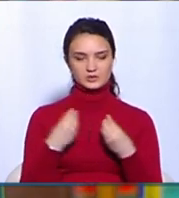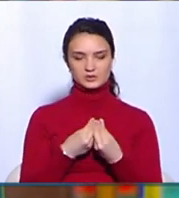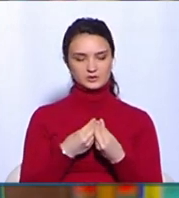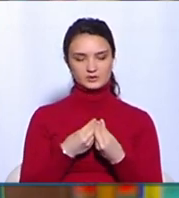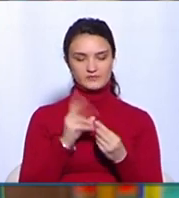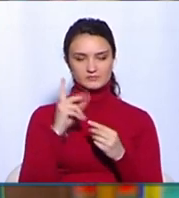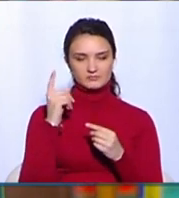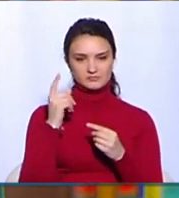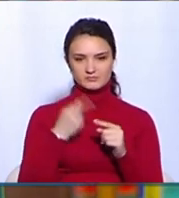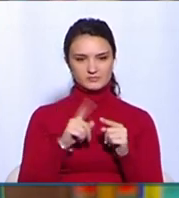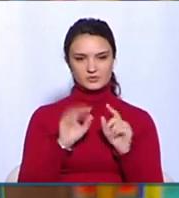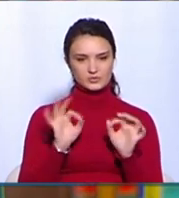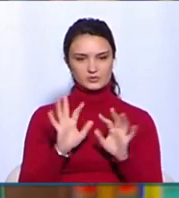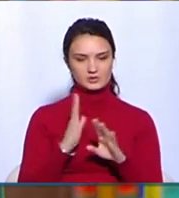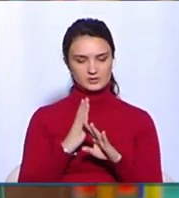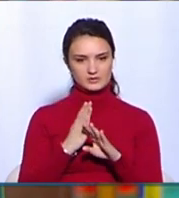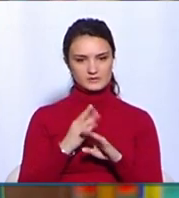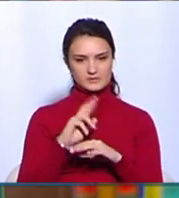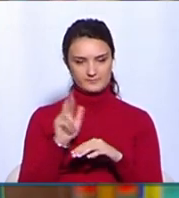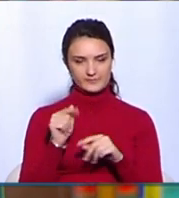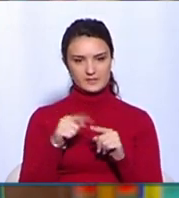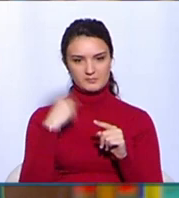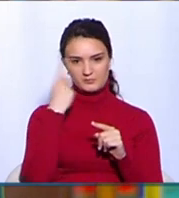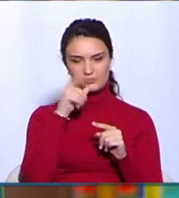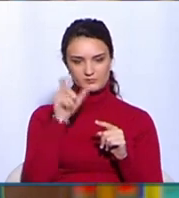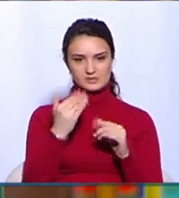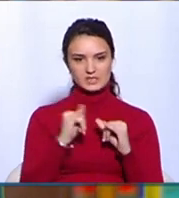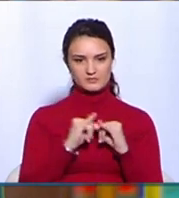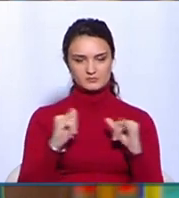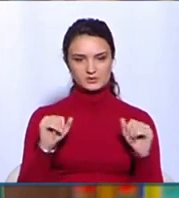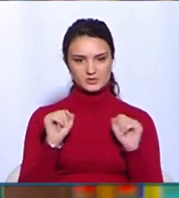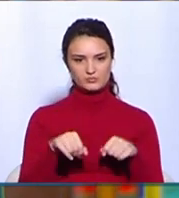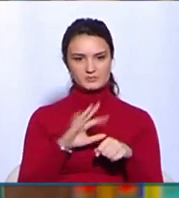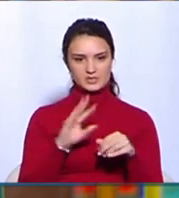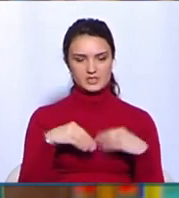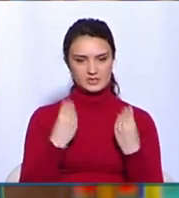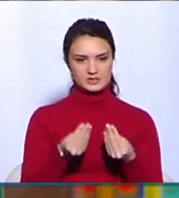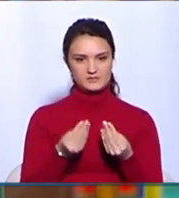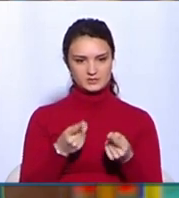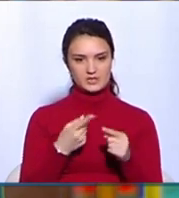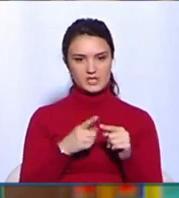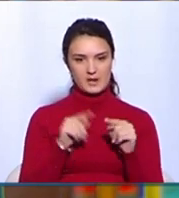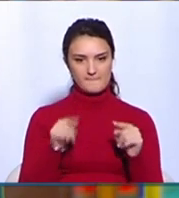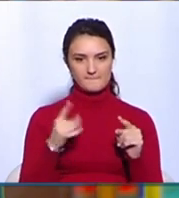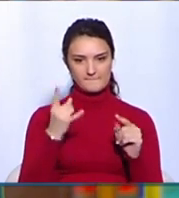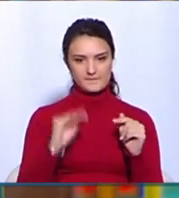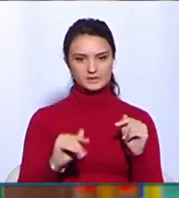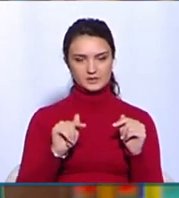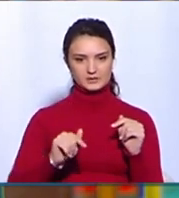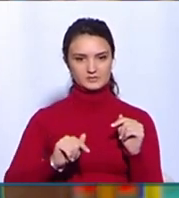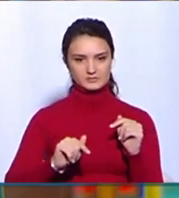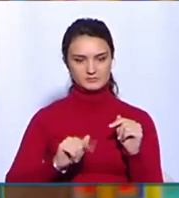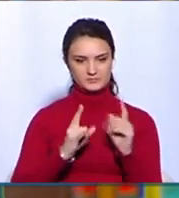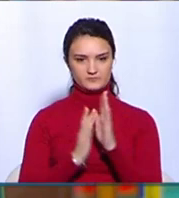არაჰარმონიული, დესტრუქციული და პიროვნების განვითარების საშუალებას არ აძლევს აი იმ პატარა